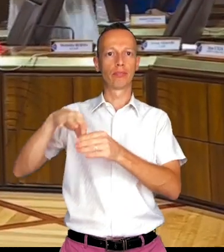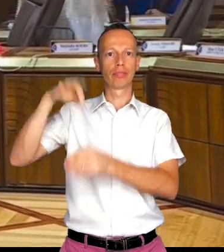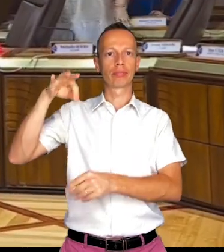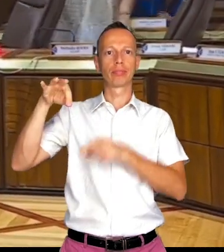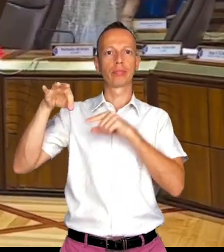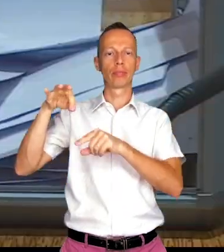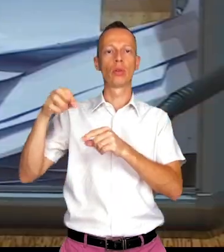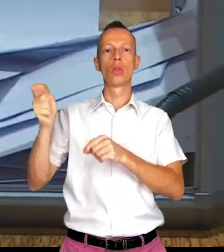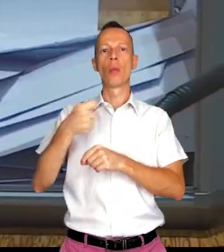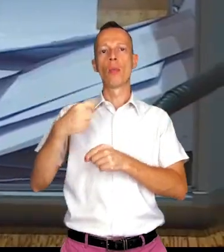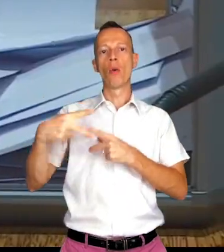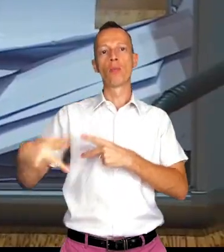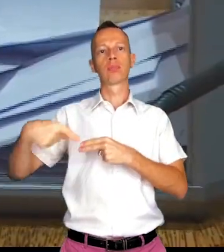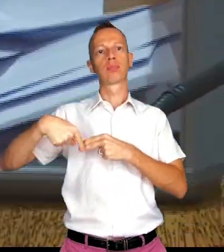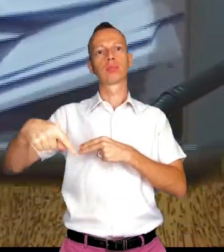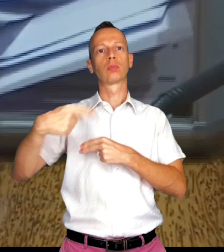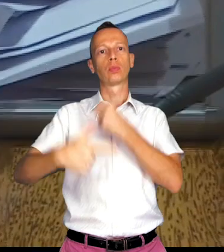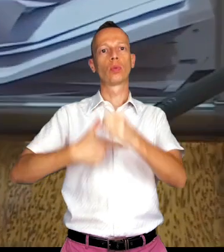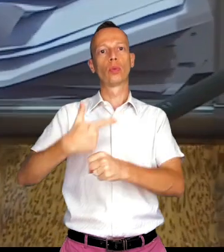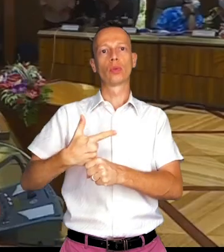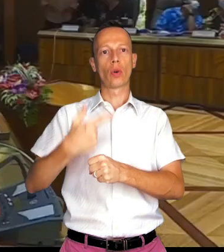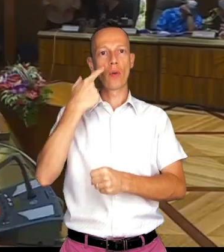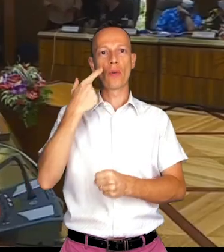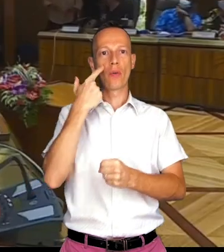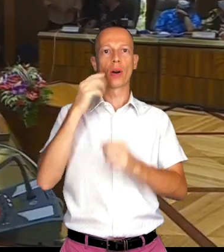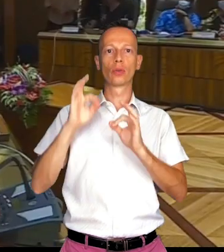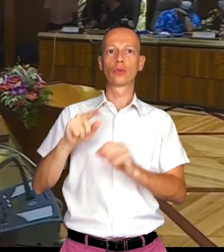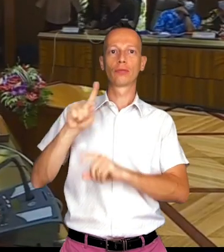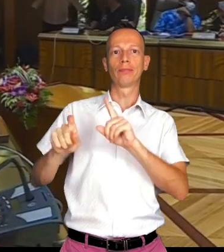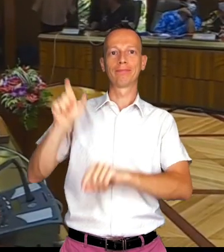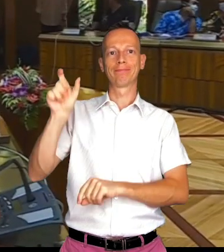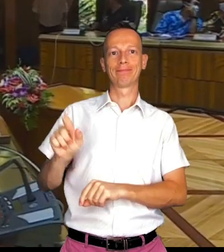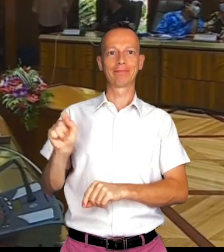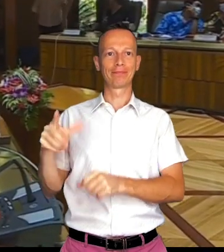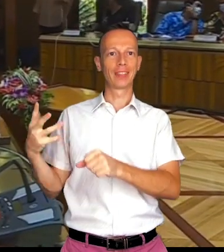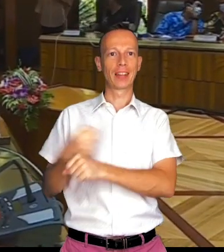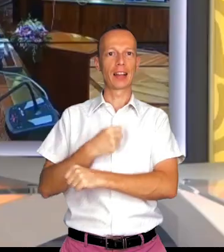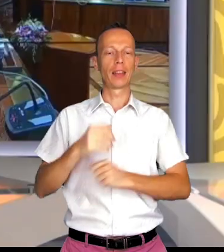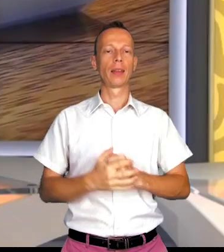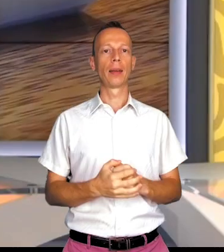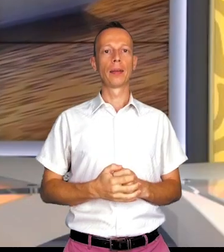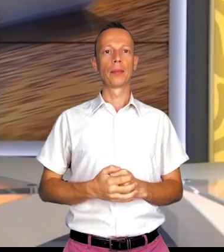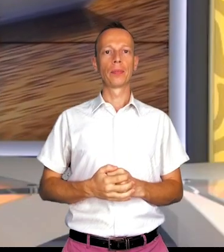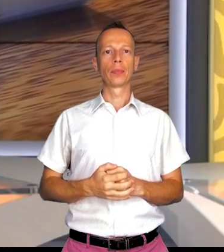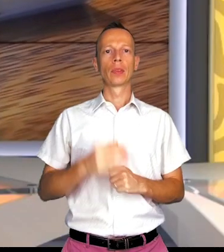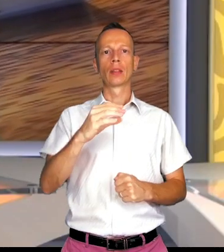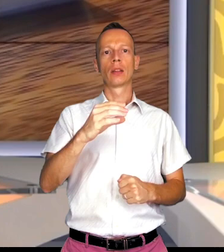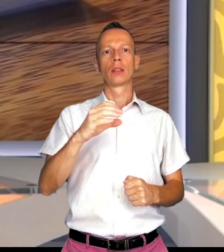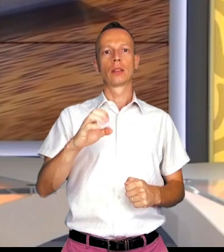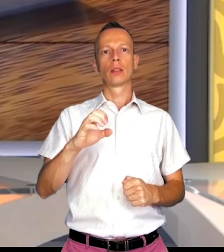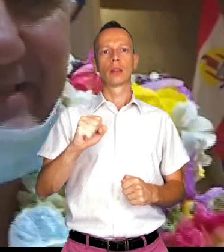Yencon 8 voix. La nouvelle mandature devrait durer deux ans. Jeanne Sommers est au micro de Jacques D'Amour.